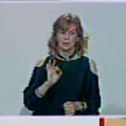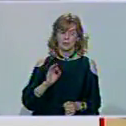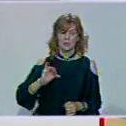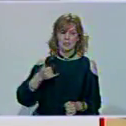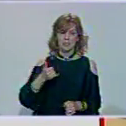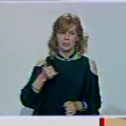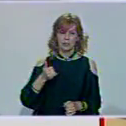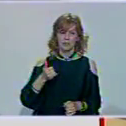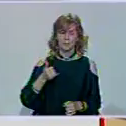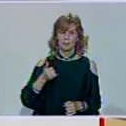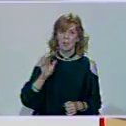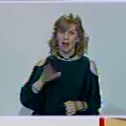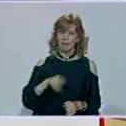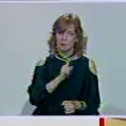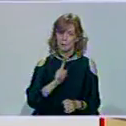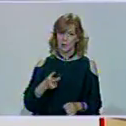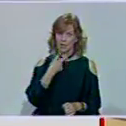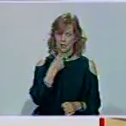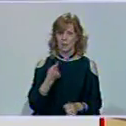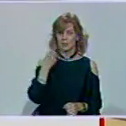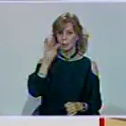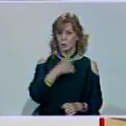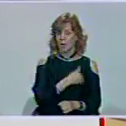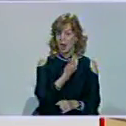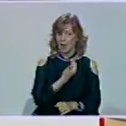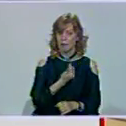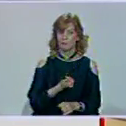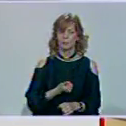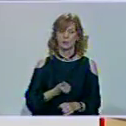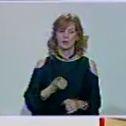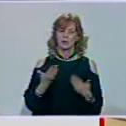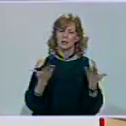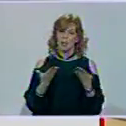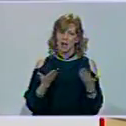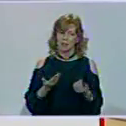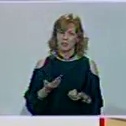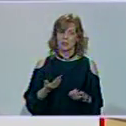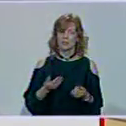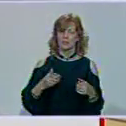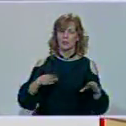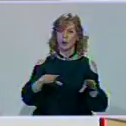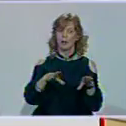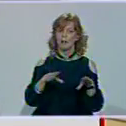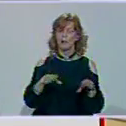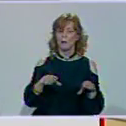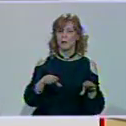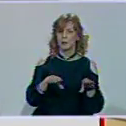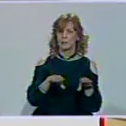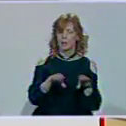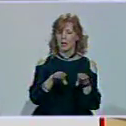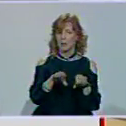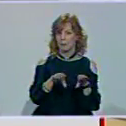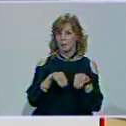să avem anual câte un copil cel puțin care să fie premiat la etapele naționale